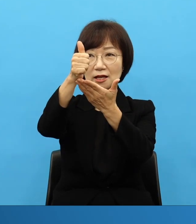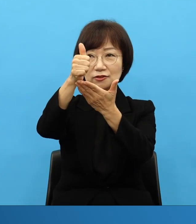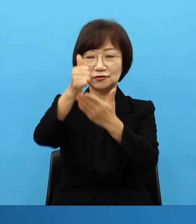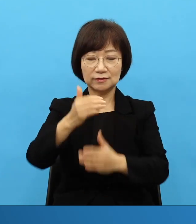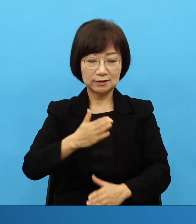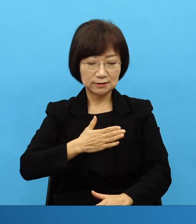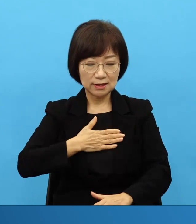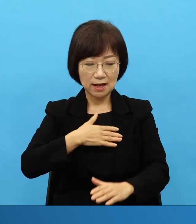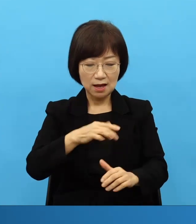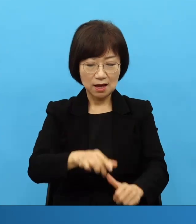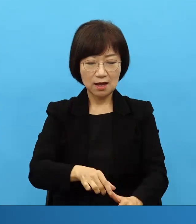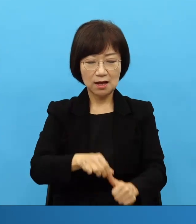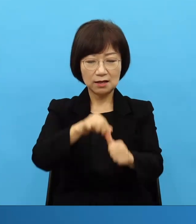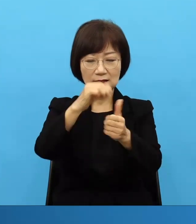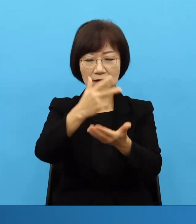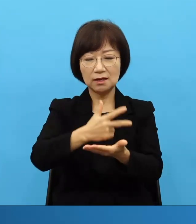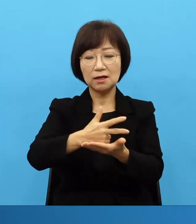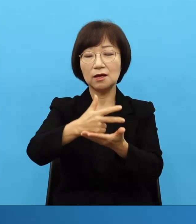예수를